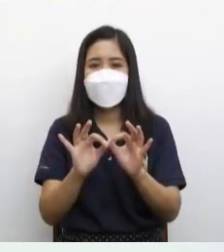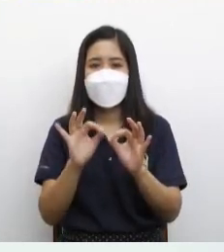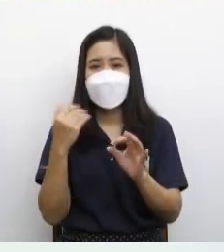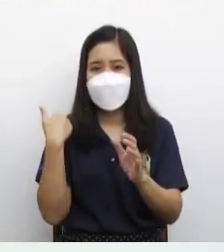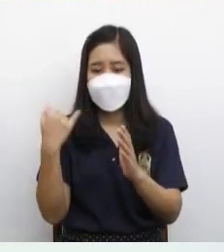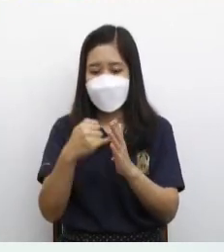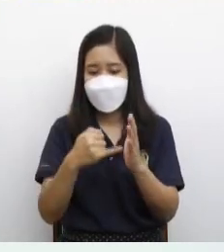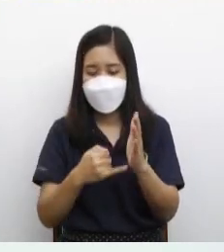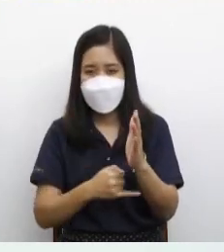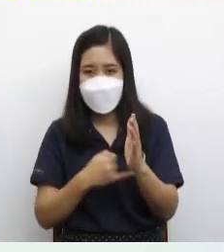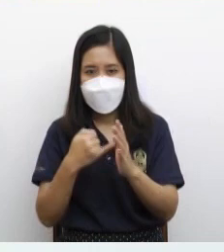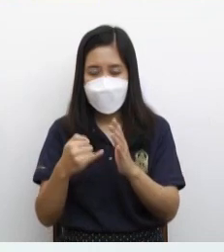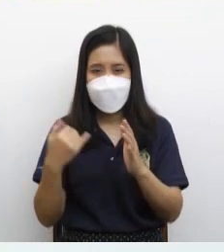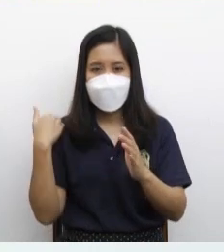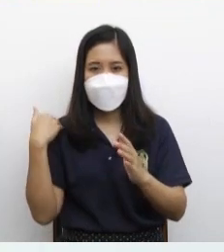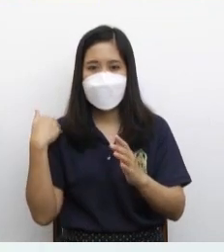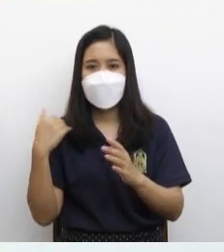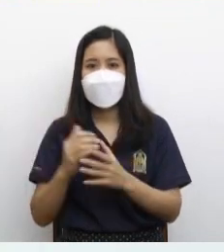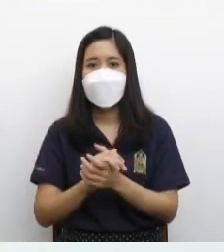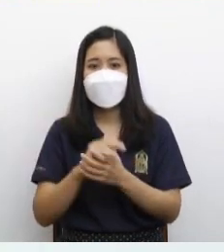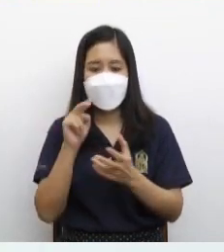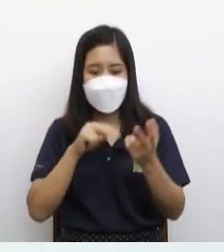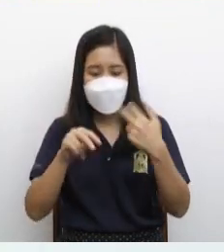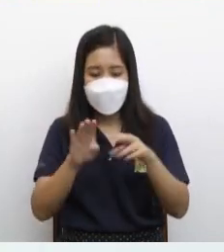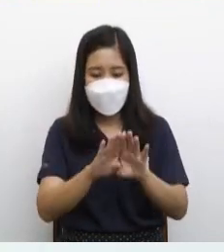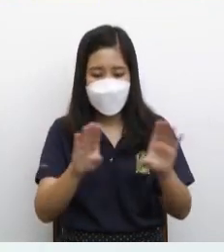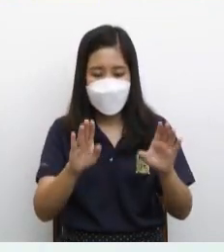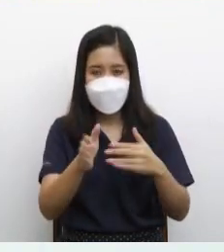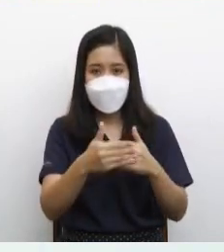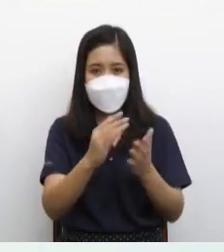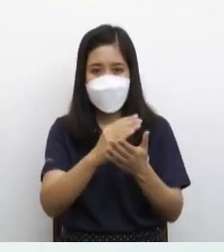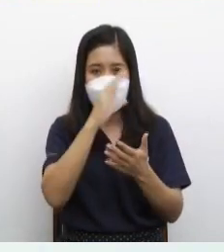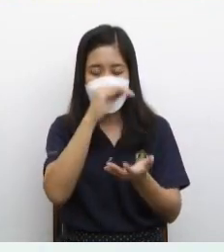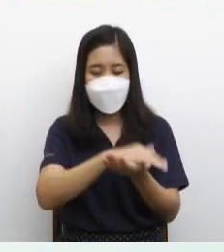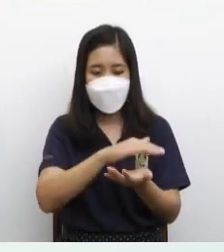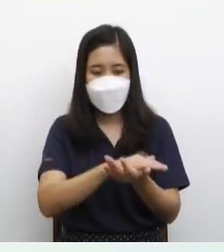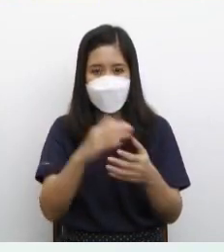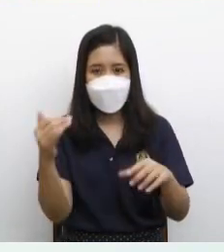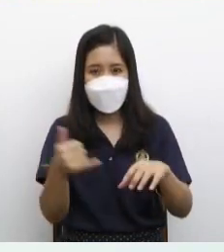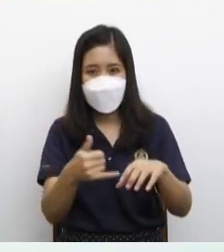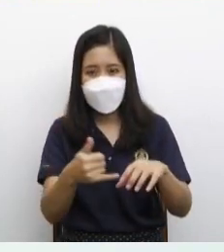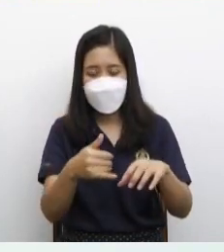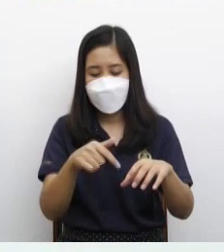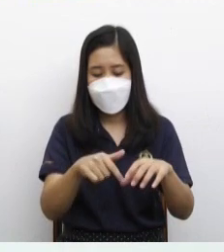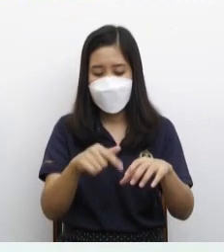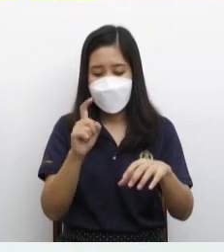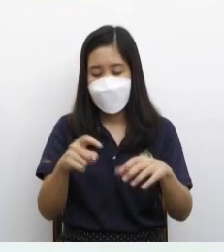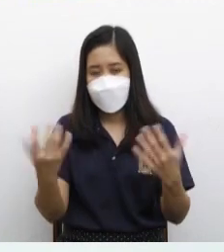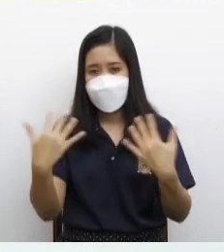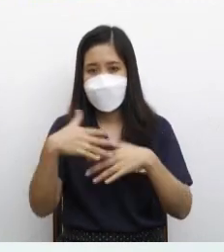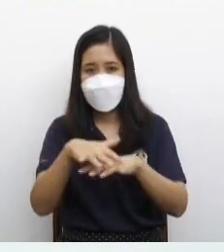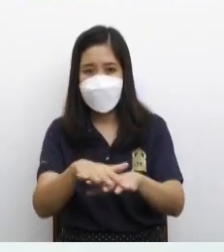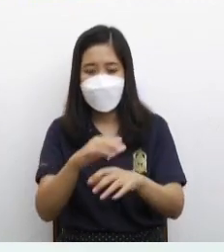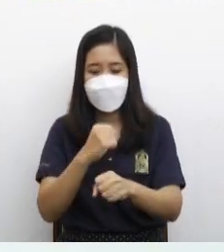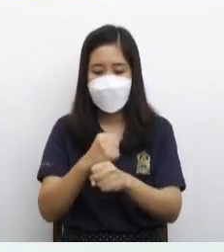นั้นนะครับได้ทยอยอนุญาตให้มีการเปิด on siteเพิ่มมากขึ้นและก็ทางซะซุงเองก็เข้ามามีส่วนร่วมในการขับเคลื่อน